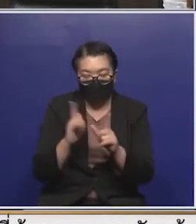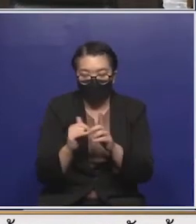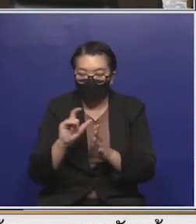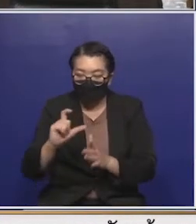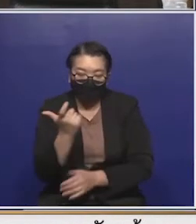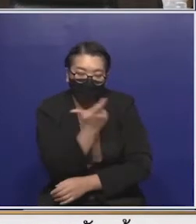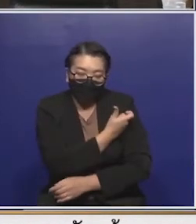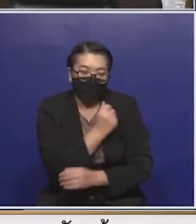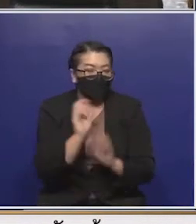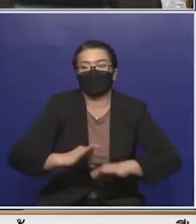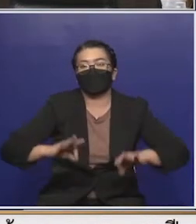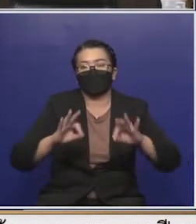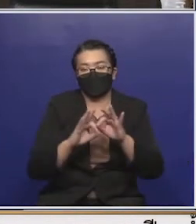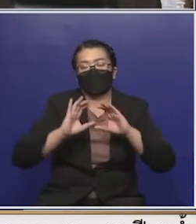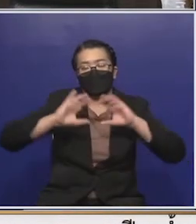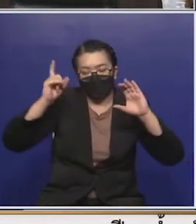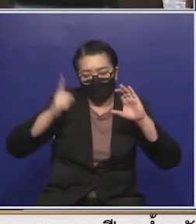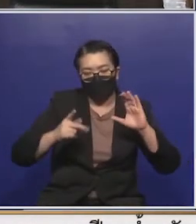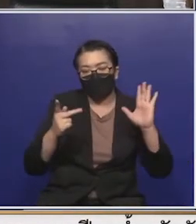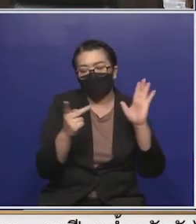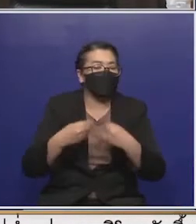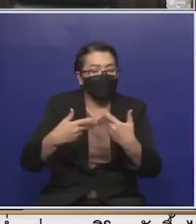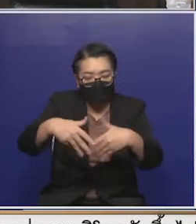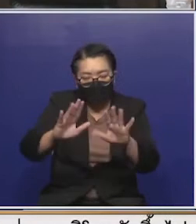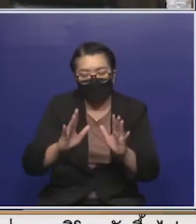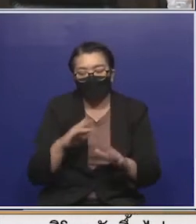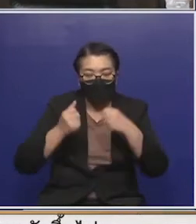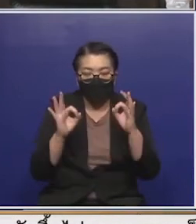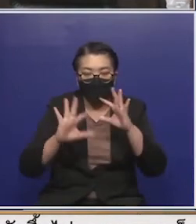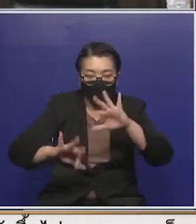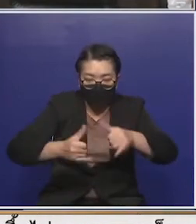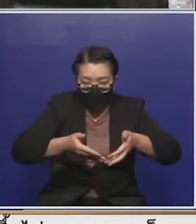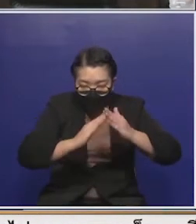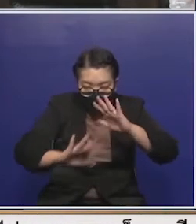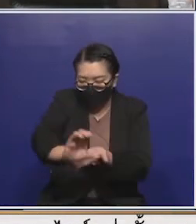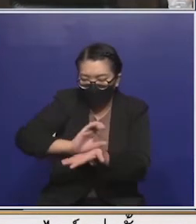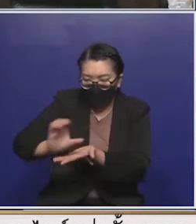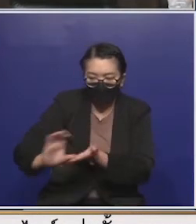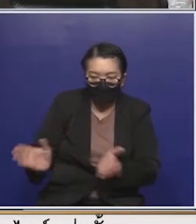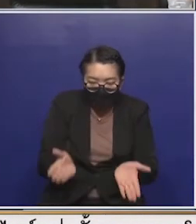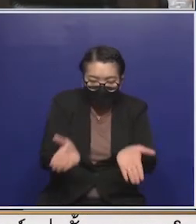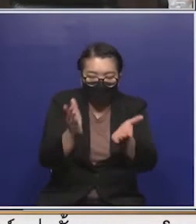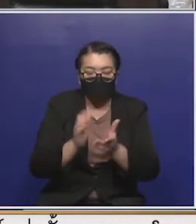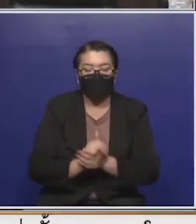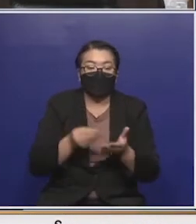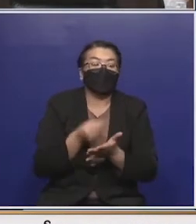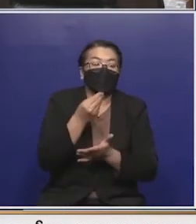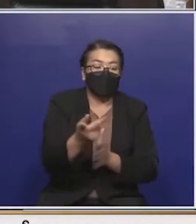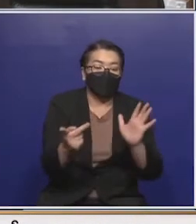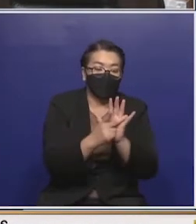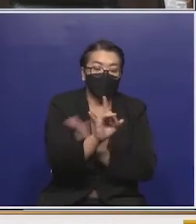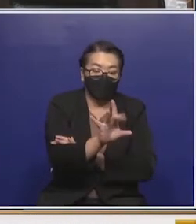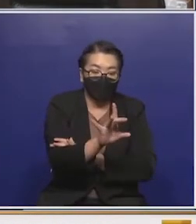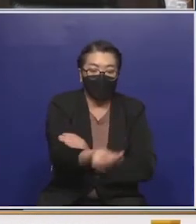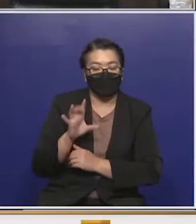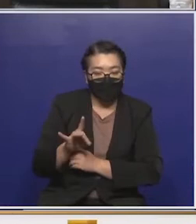สิงที่รฐควจะทำก็คือการปลอยกู้แบบไมมดอกเบี้ยหรอถาเปไปได้ก็ปอยแบติดลบไปเลยแลวาวันนี้ถ้าพัปล่อยร้อยก็ค